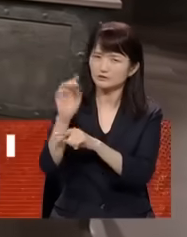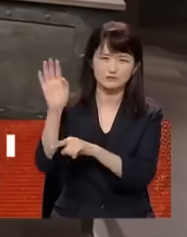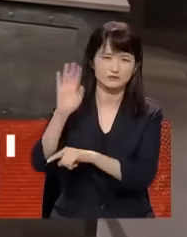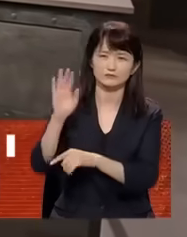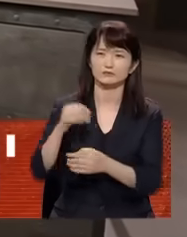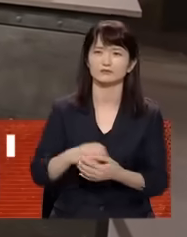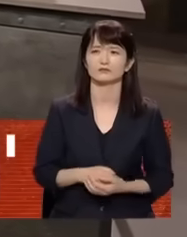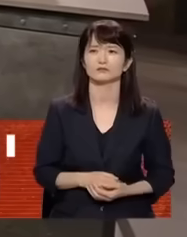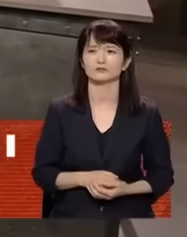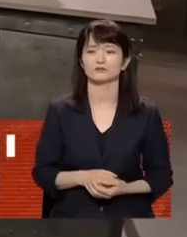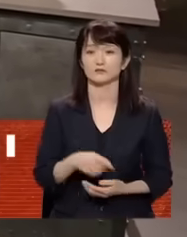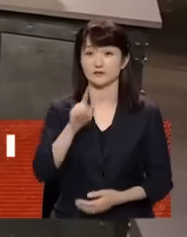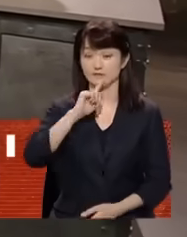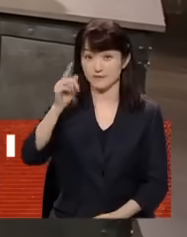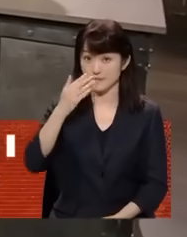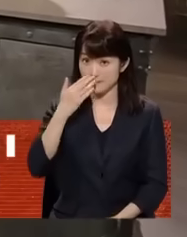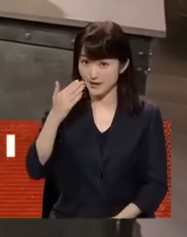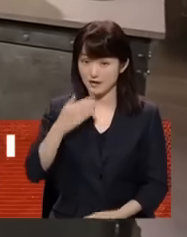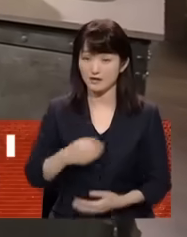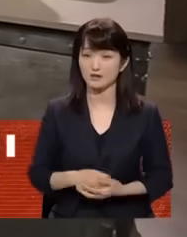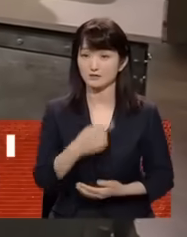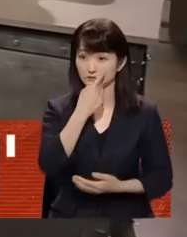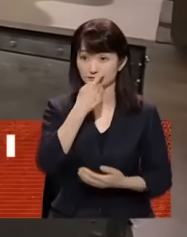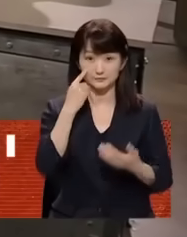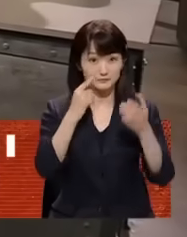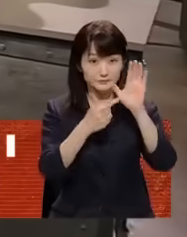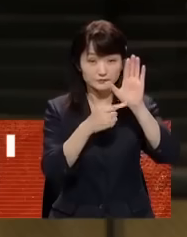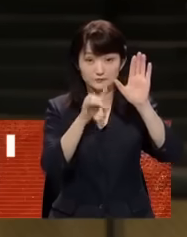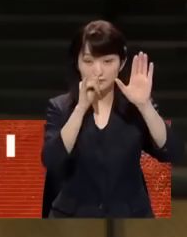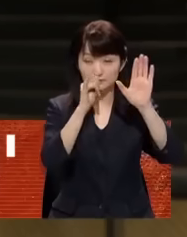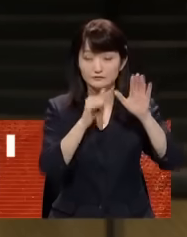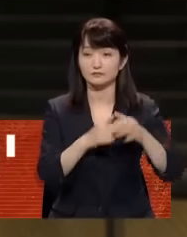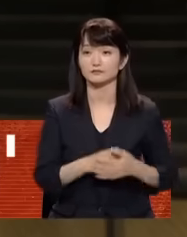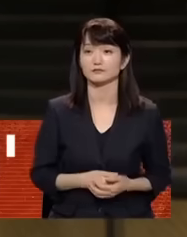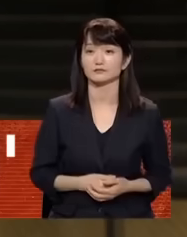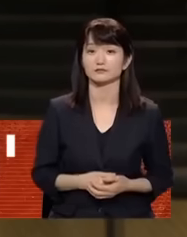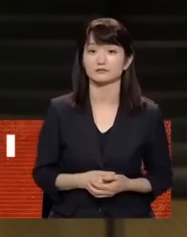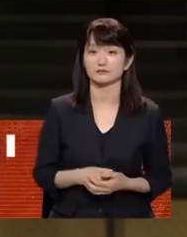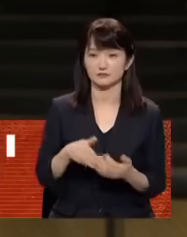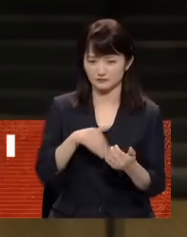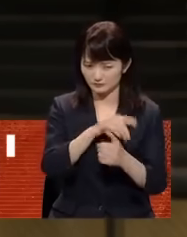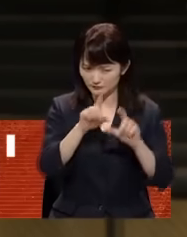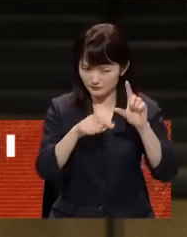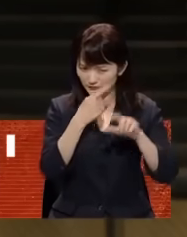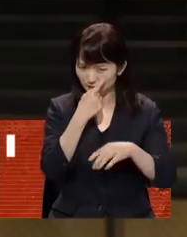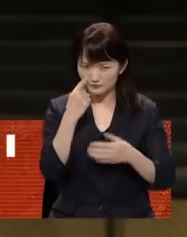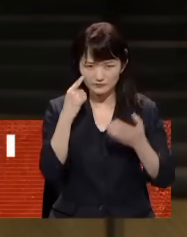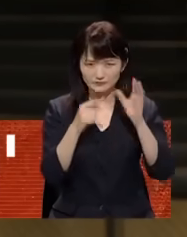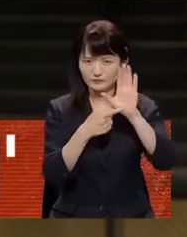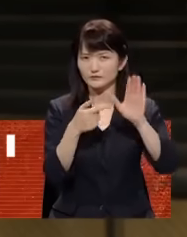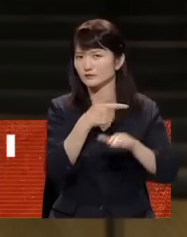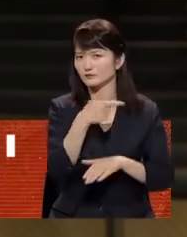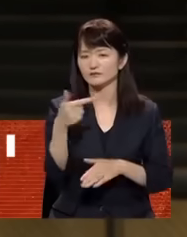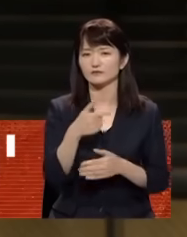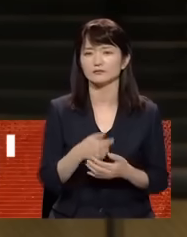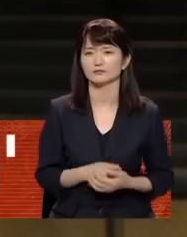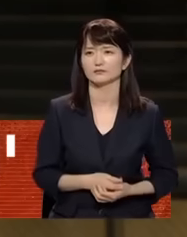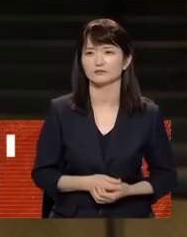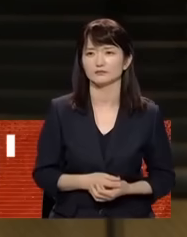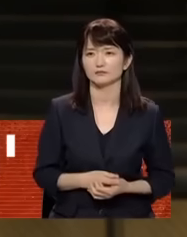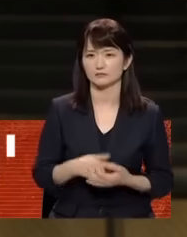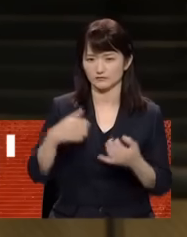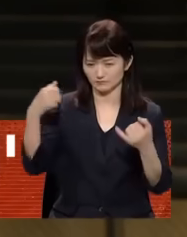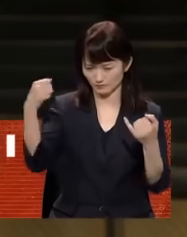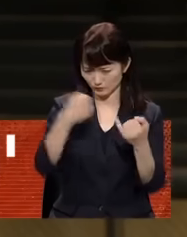박 변호사님은 신고 당연히 가능하고요 증거라는 거는 물증도 있지만 사실 정황적 증거가 사실 매우 커 보입니다 특히 이제